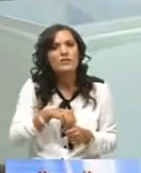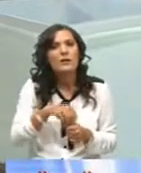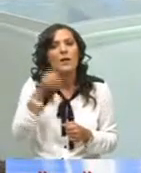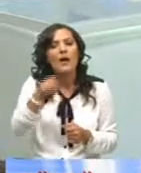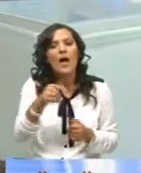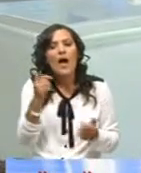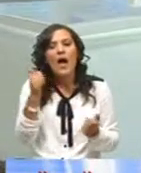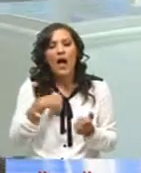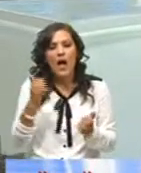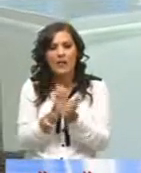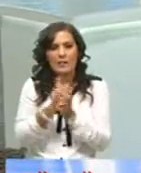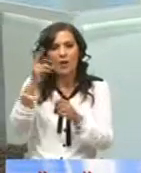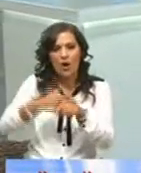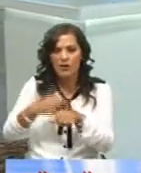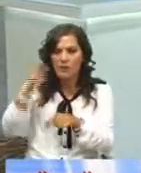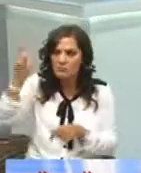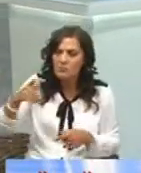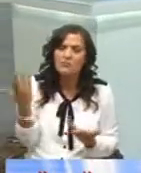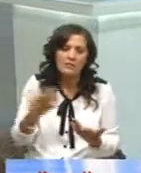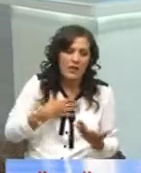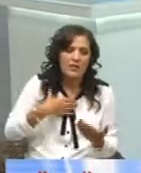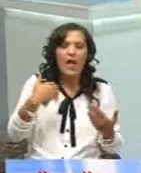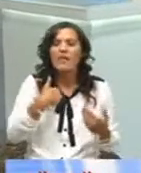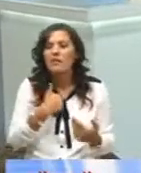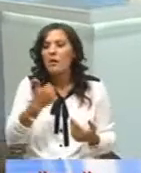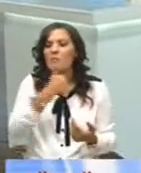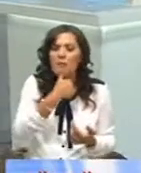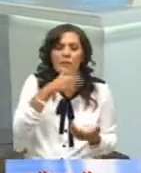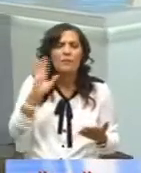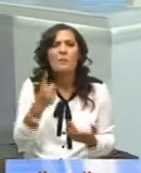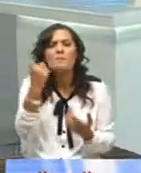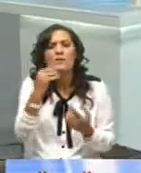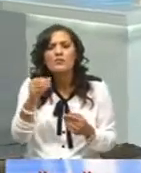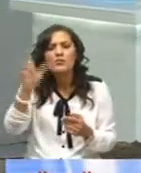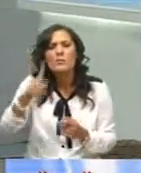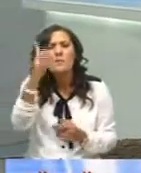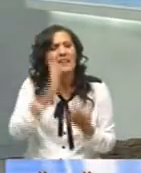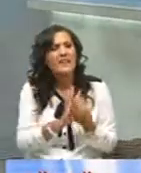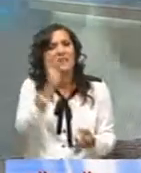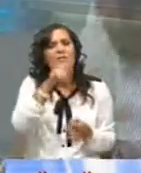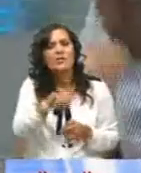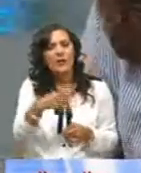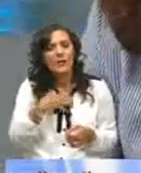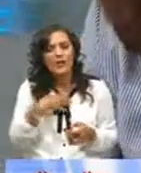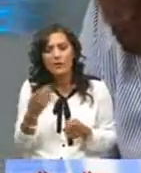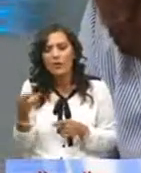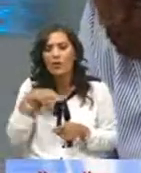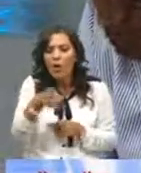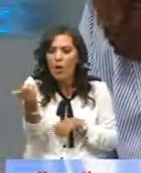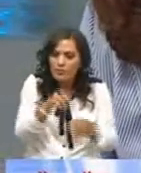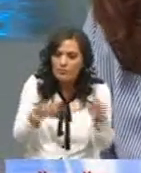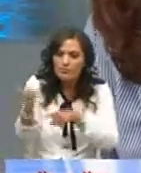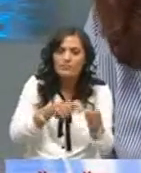dedim ki ailen örnek bir kişi kendiniz annesi babası çocuğum bir şekilde birinin o çocuğa yön